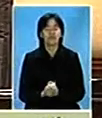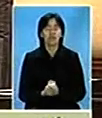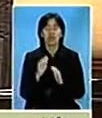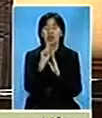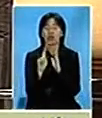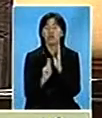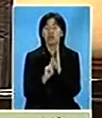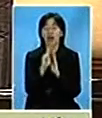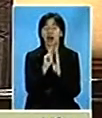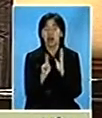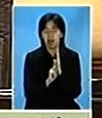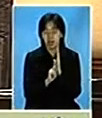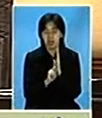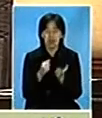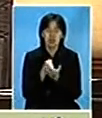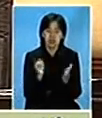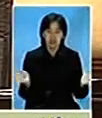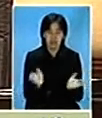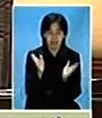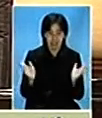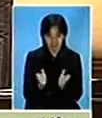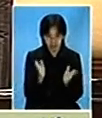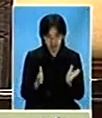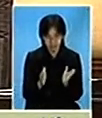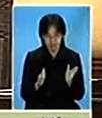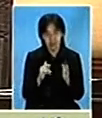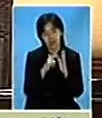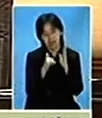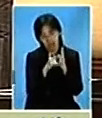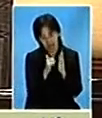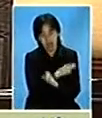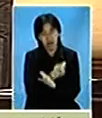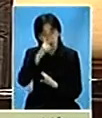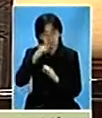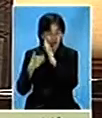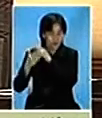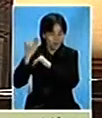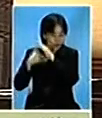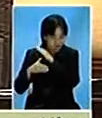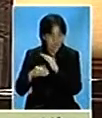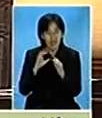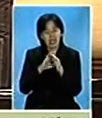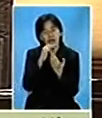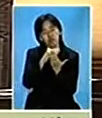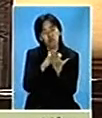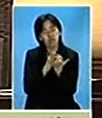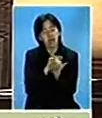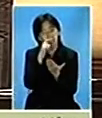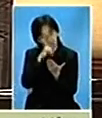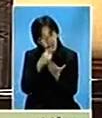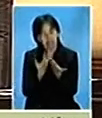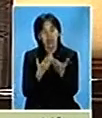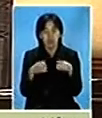ฉบับนั้นเนี่ยจะส่งเสริมในเรื่องของตำรับยาการแพทย์แผนไทยและก็ตำรายาการแพทย์แผนไทยรวมทั้งสมุนไพรควบ